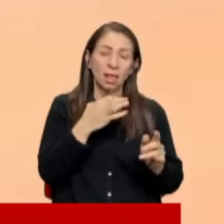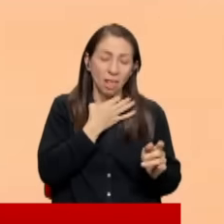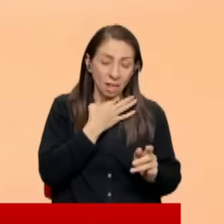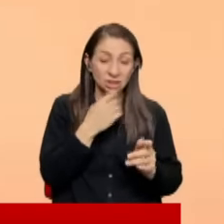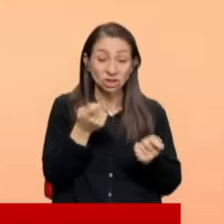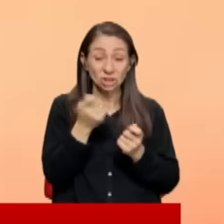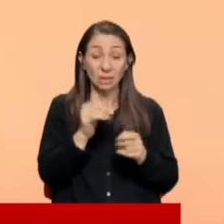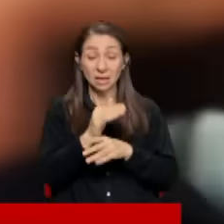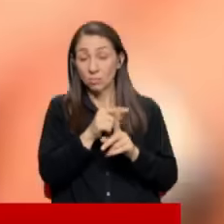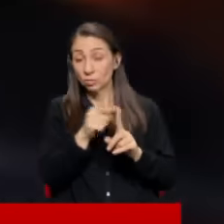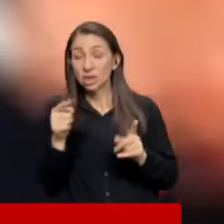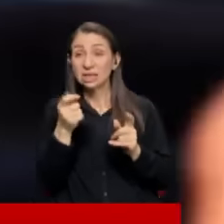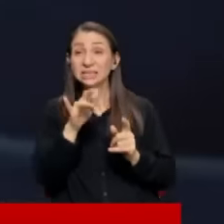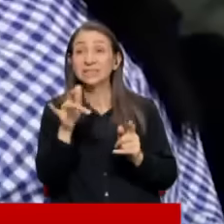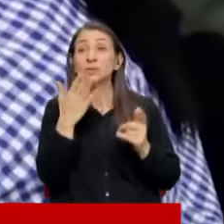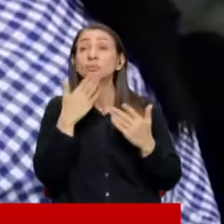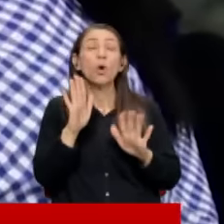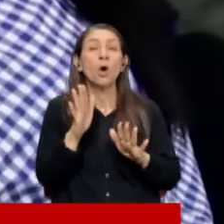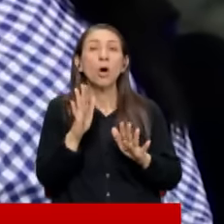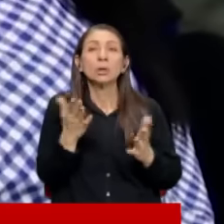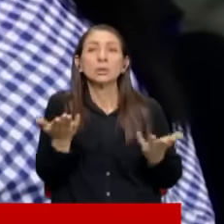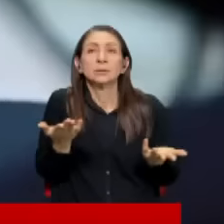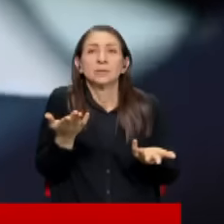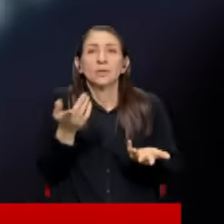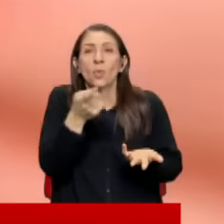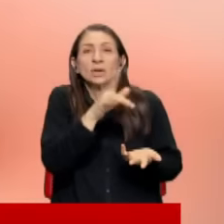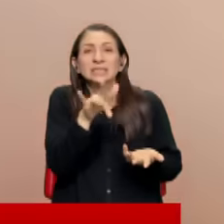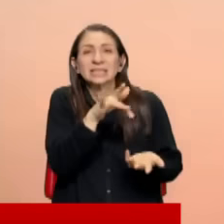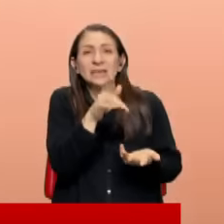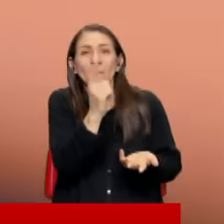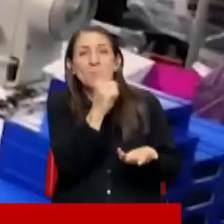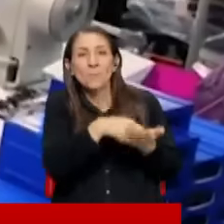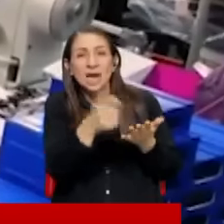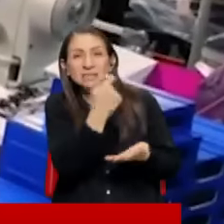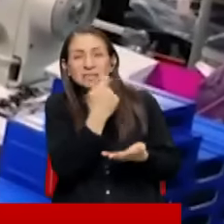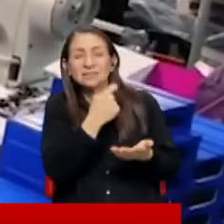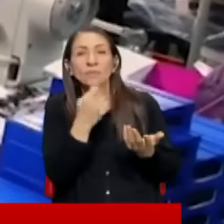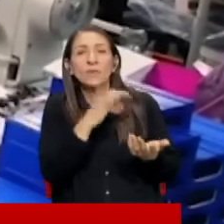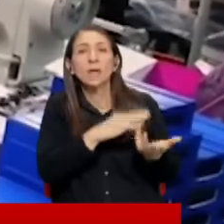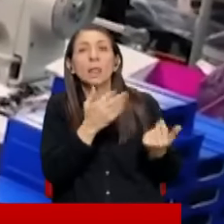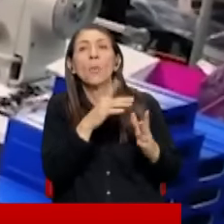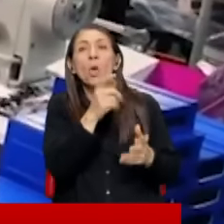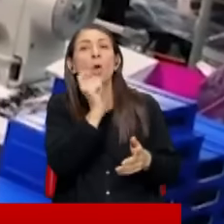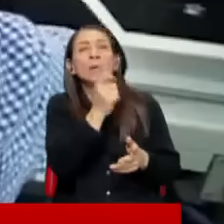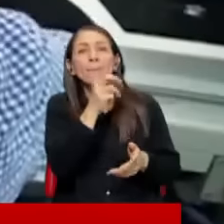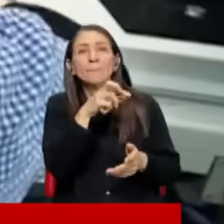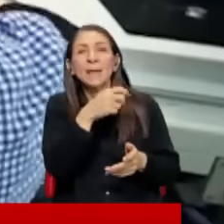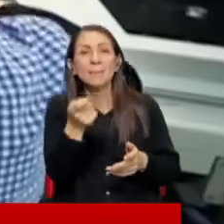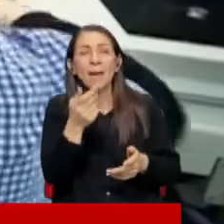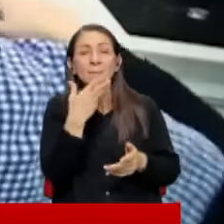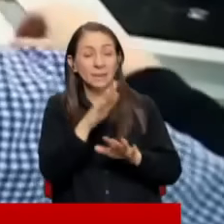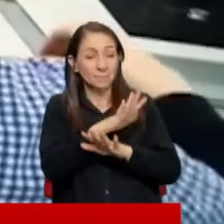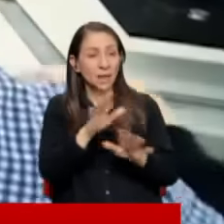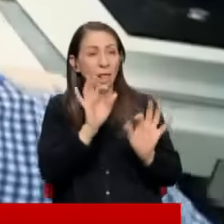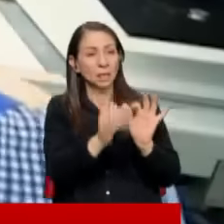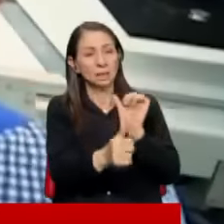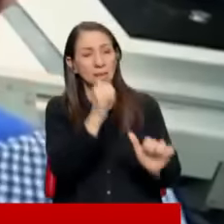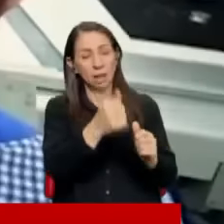Çalışma hayatı boyunca işsiz kalmayansa zaten hiç yararlanamıyor fondan. Onlar da ödedikleri primlerin emekli